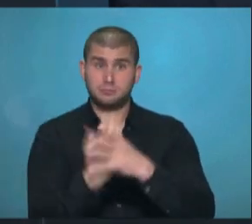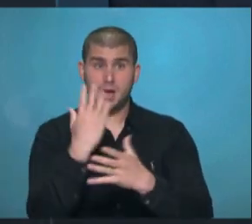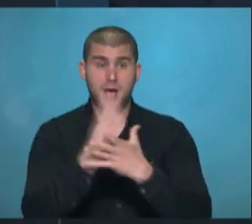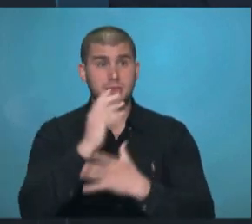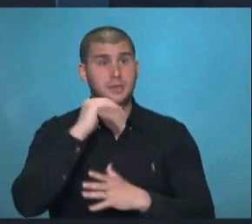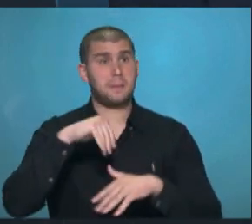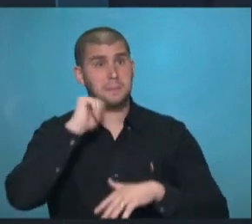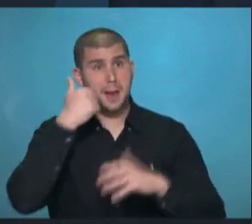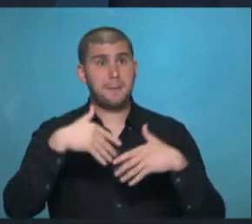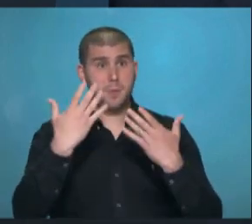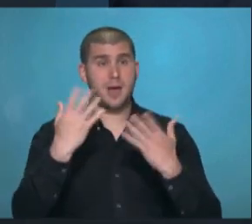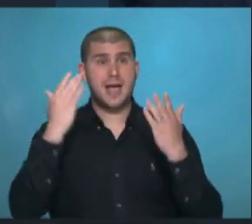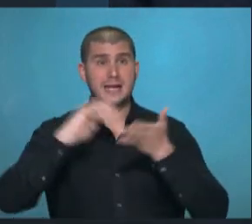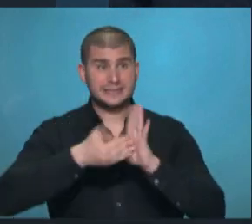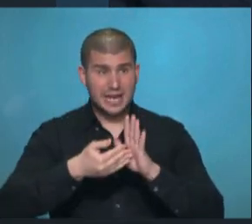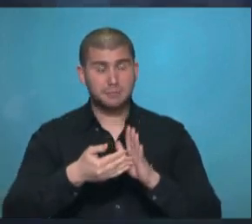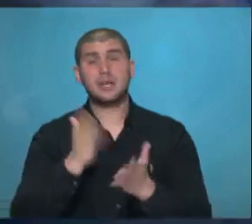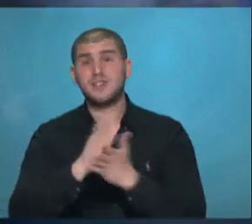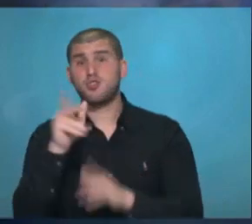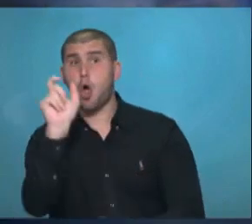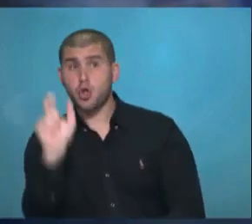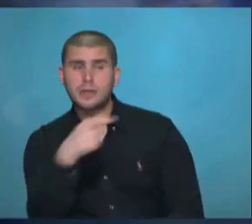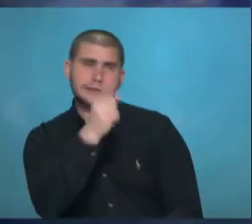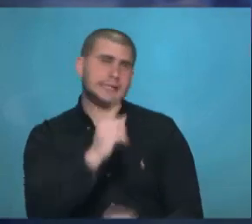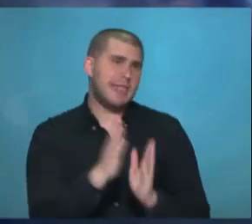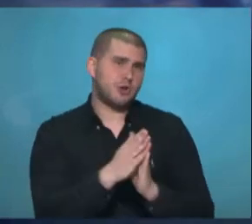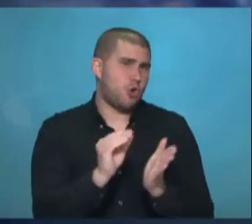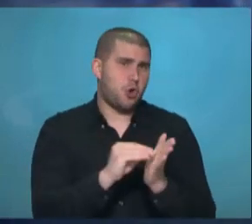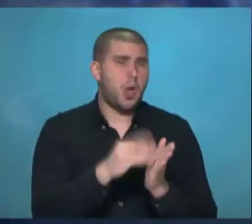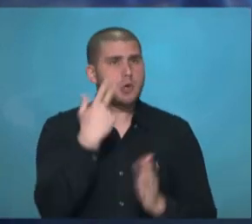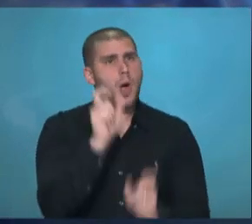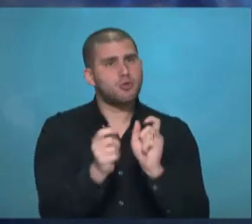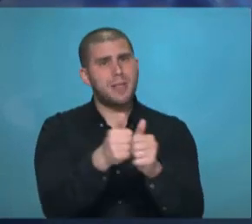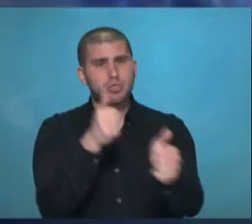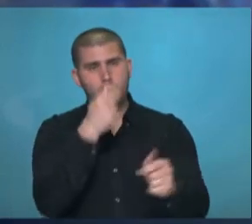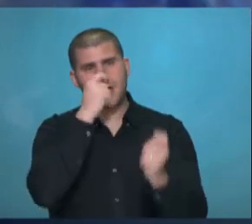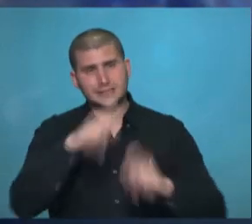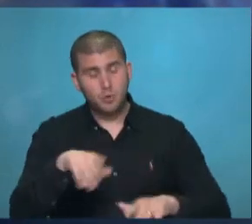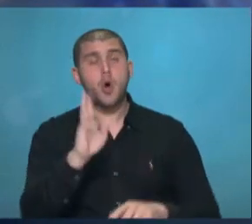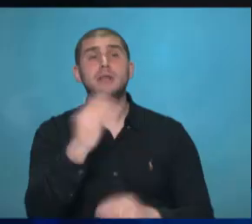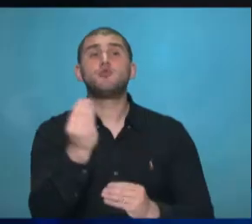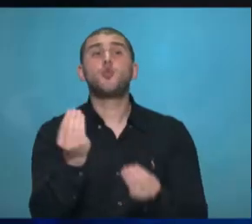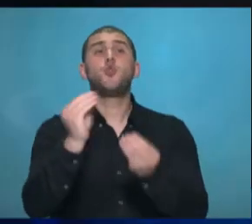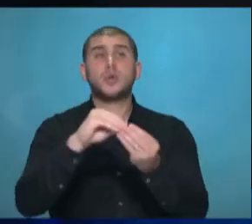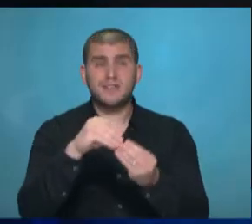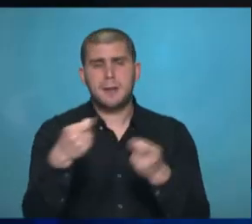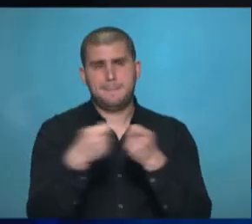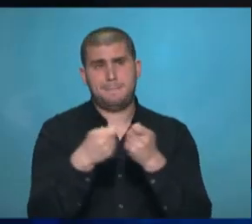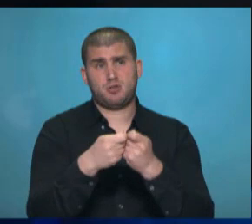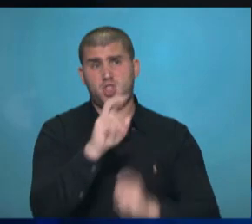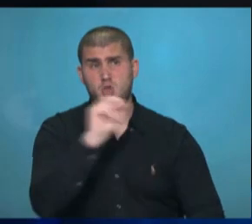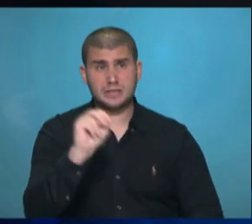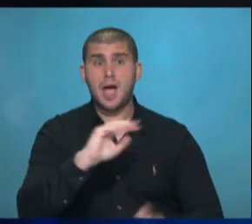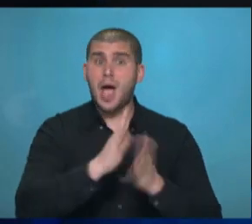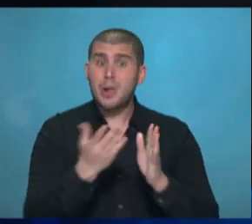הסכם. יש לה כברותיות? יש לה, אני לא יודע, היא צריכה לבקש אותם. היו לה אנשים בתור, הם עזבו. אבל עוד דבר אחד צריך לומר בהקשר הזה, הכל היה